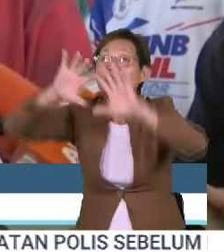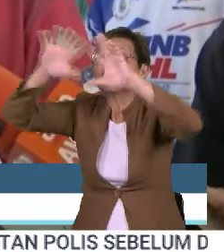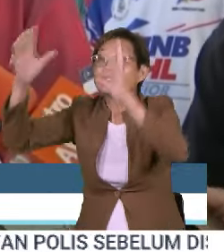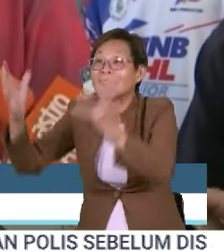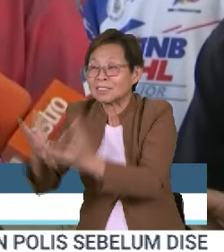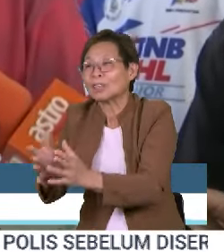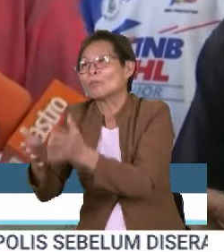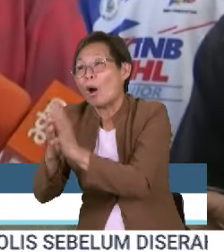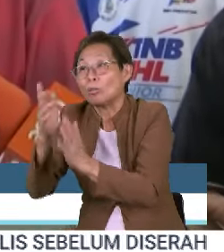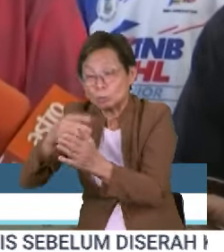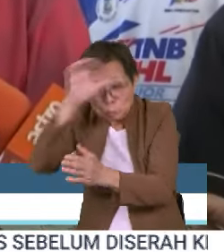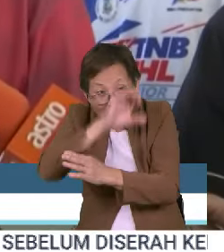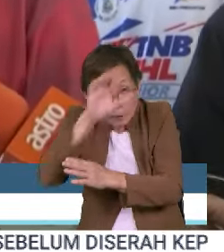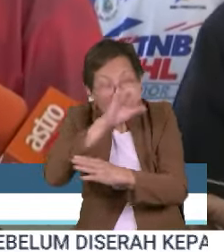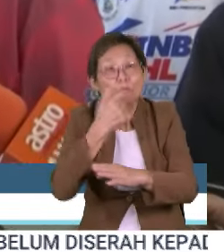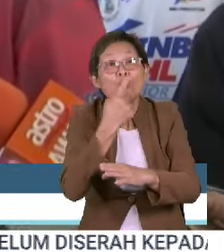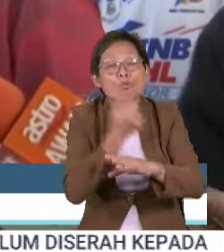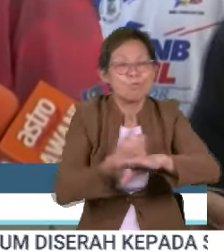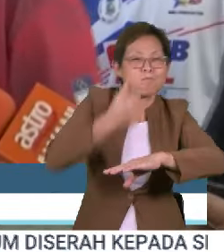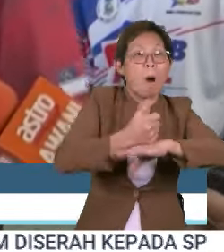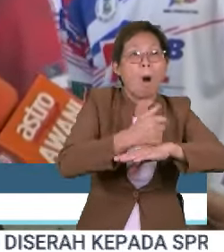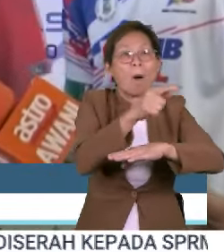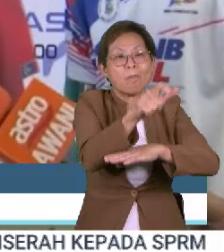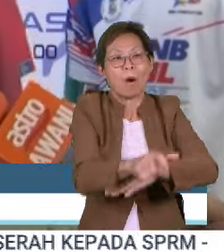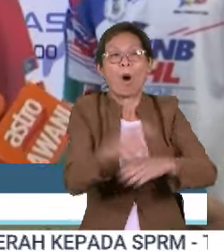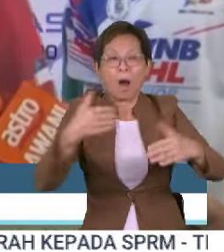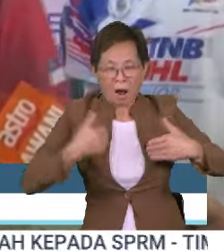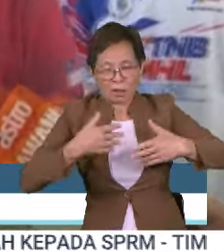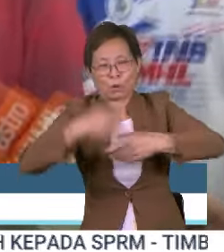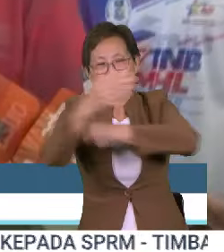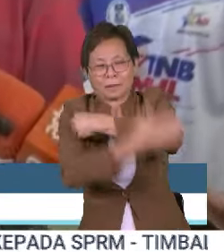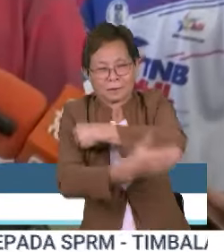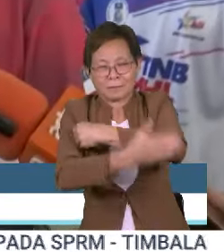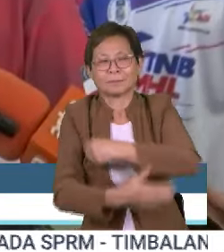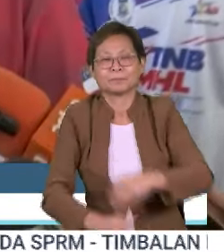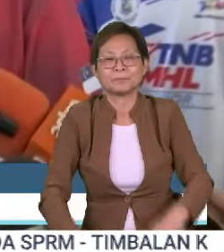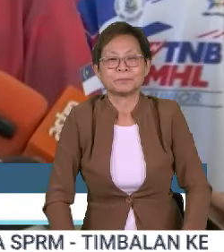dia punya pengasas yang berada di luar negeri